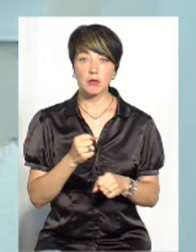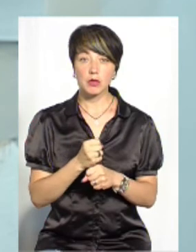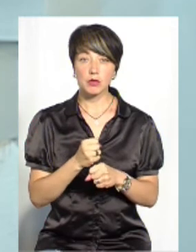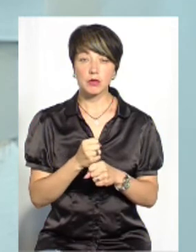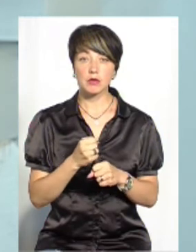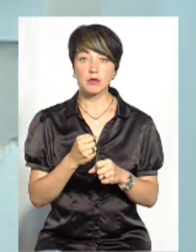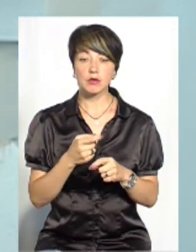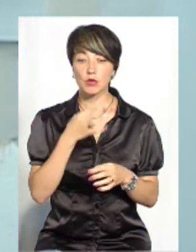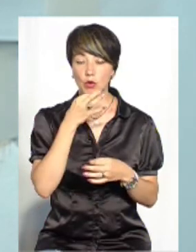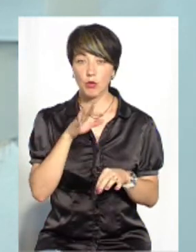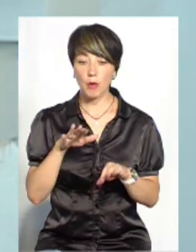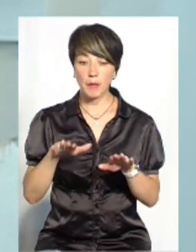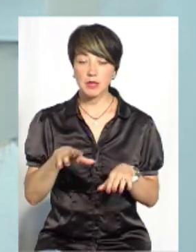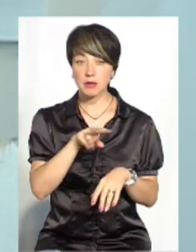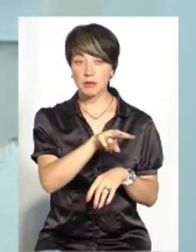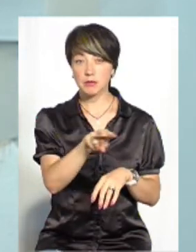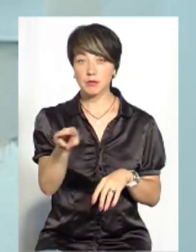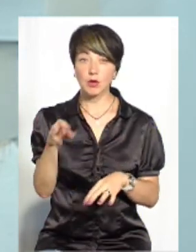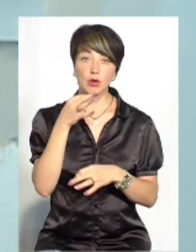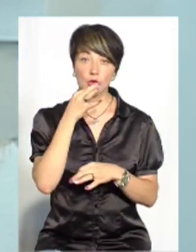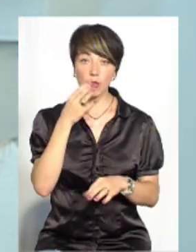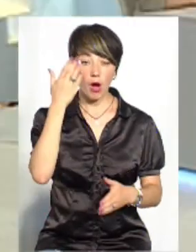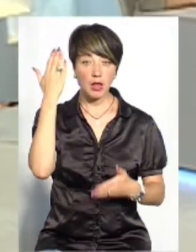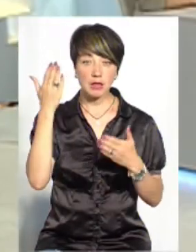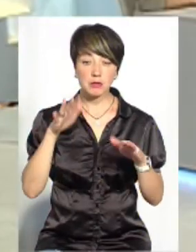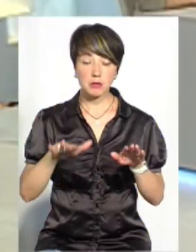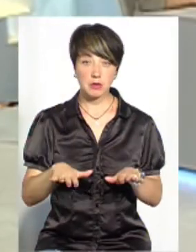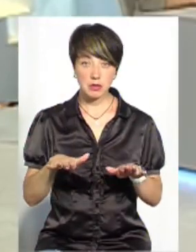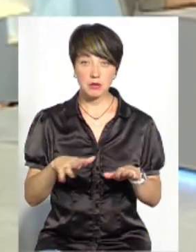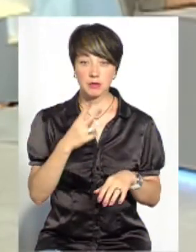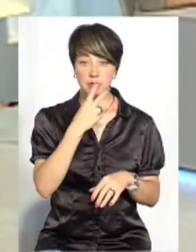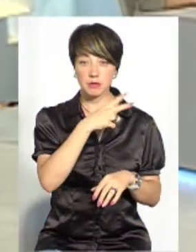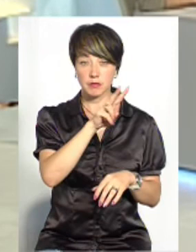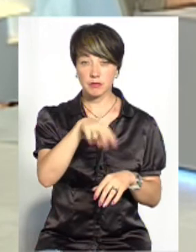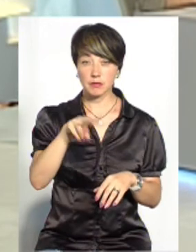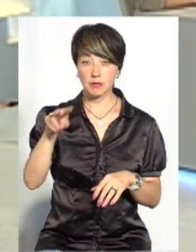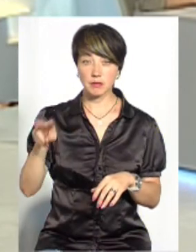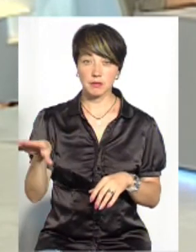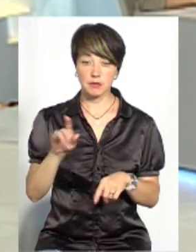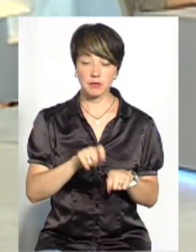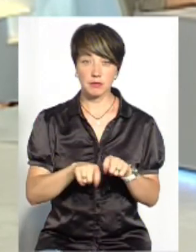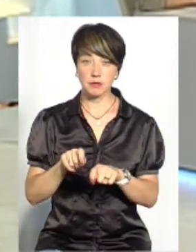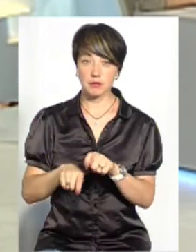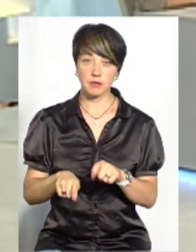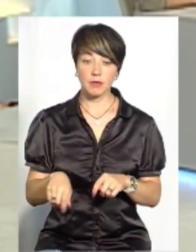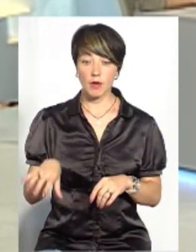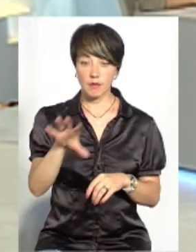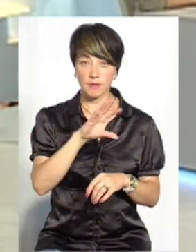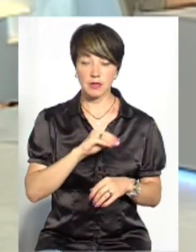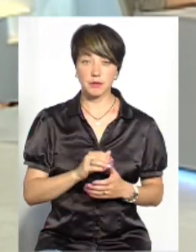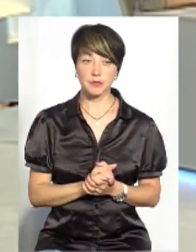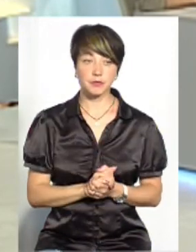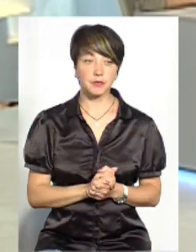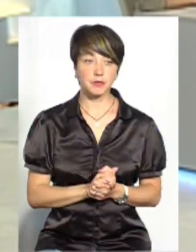атракціонної техніки з любої точки міг бачити любу точку атракціону. Тобто, візуально повинен бачити повністю весь